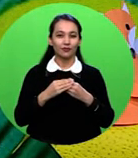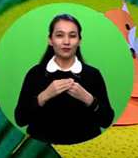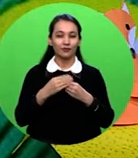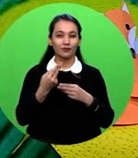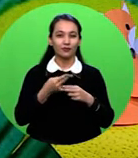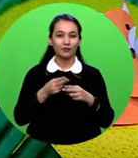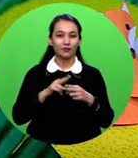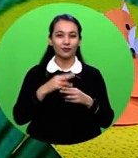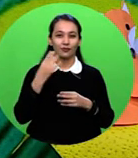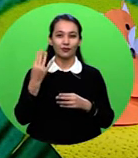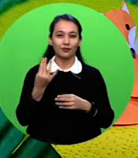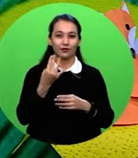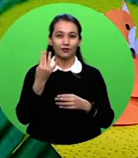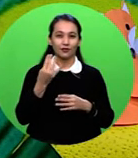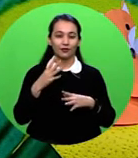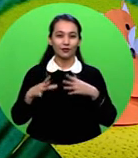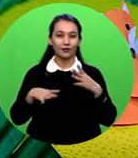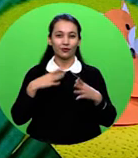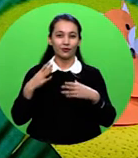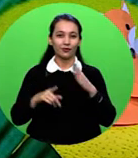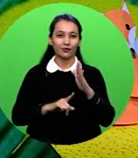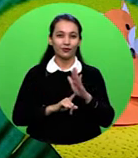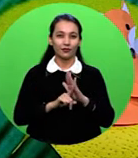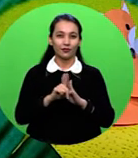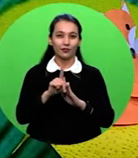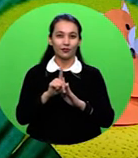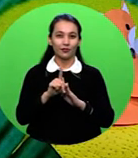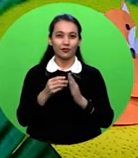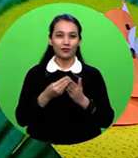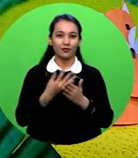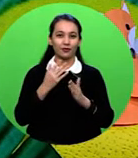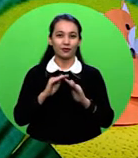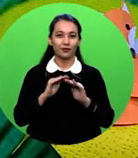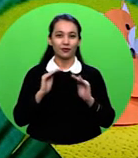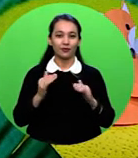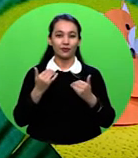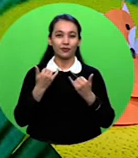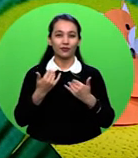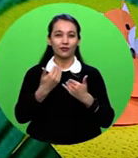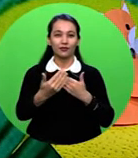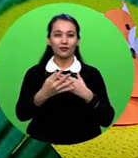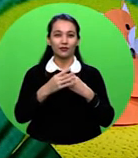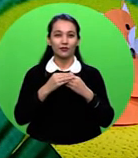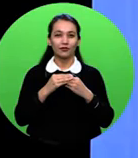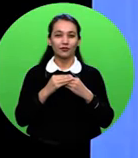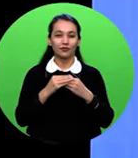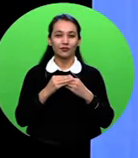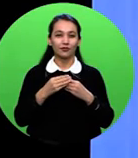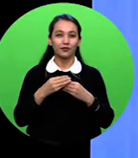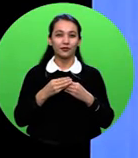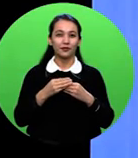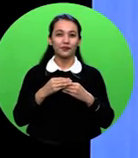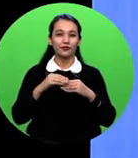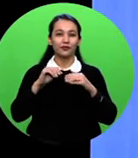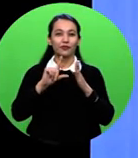birgalikda siz uchun qiziqarli bo'lgan mashg'ulotlarni boshlaymiz. Aziz bolajonlar, bugun siz bilan birgalikda